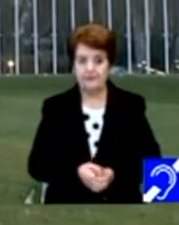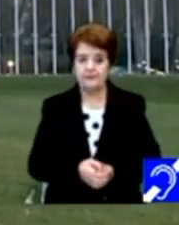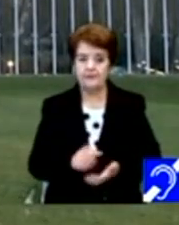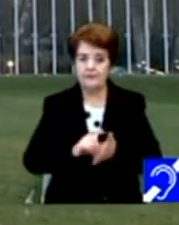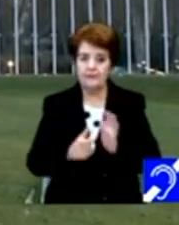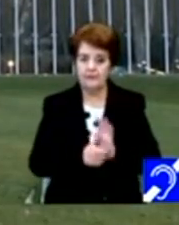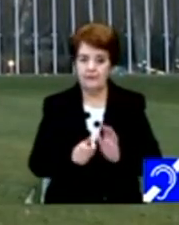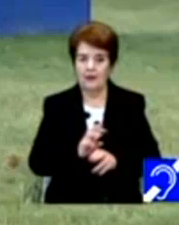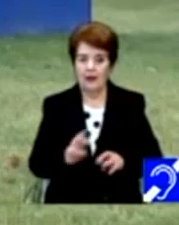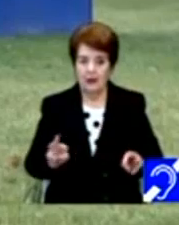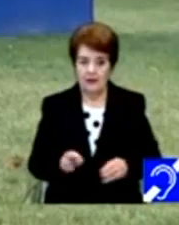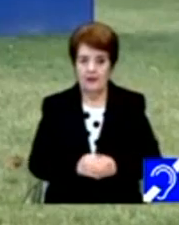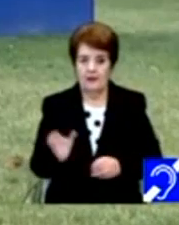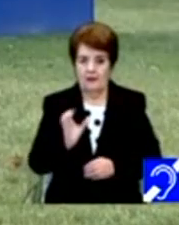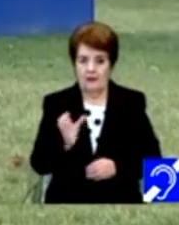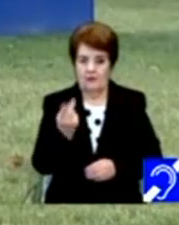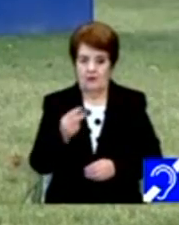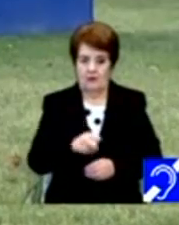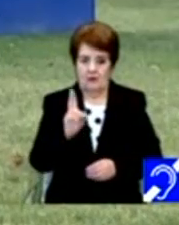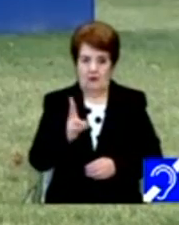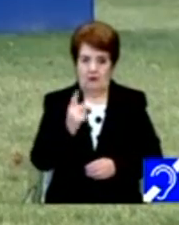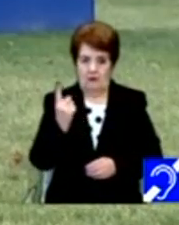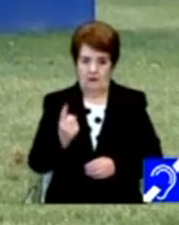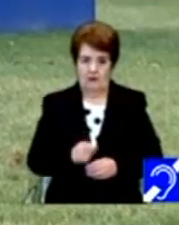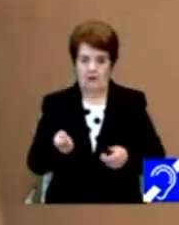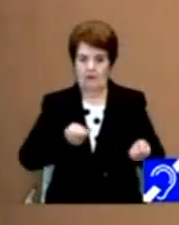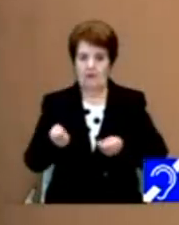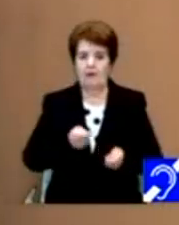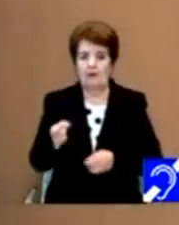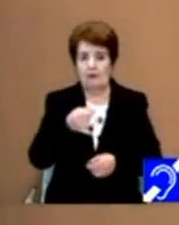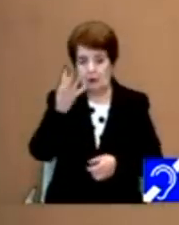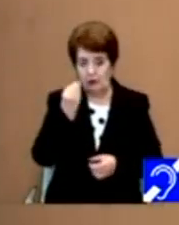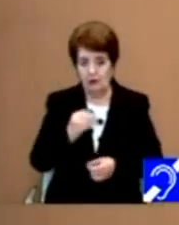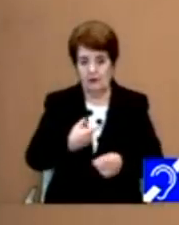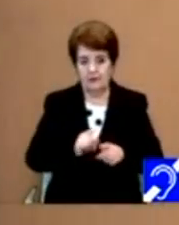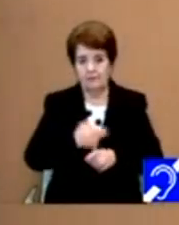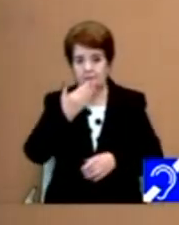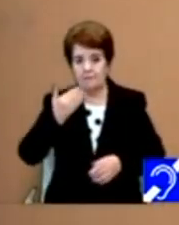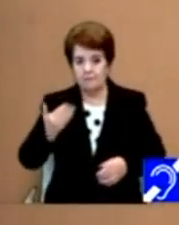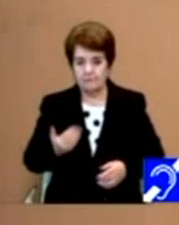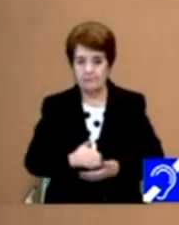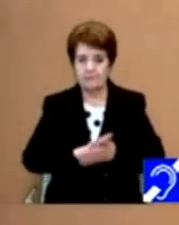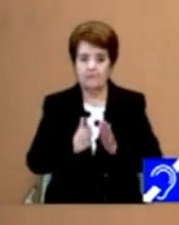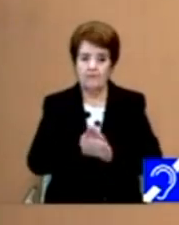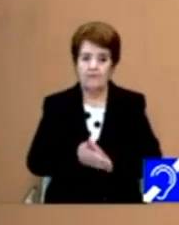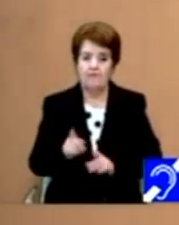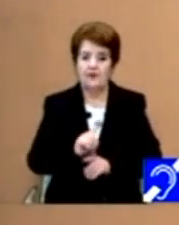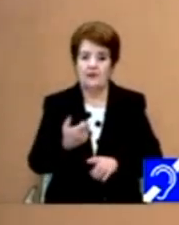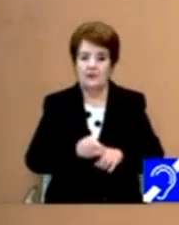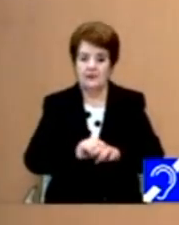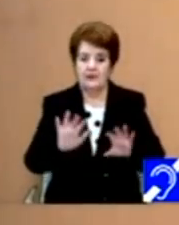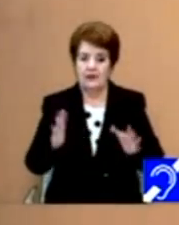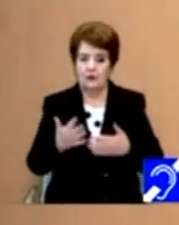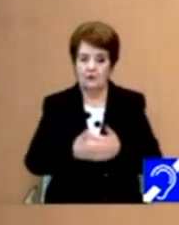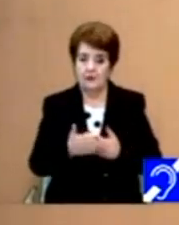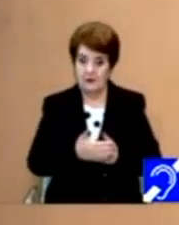Miniștri solicită că până în septembrie 2021 Guvernul Republicii Moldova să facă un raport despre situația și evoluția acestei cauze